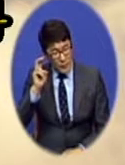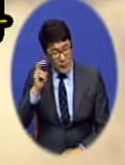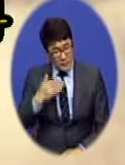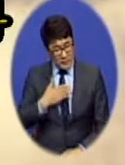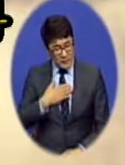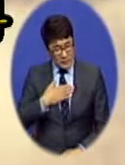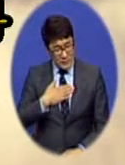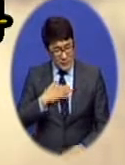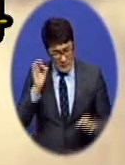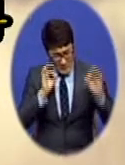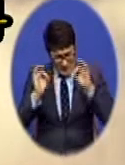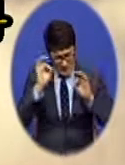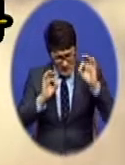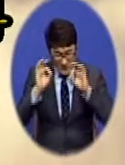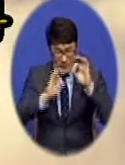태연아